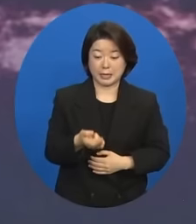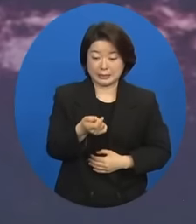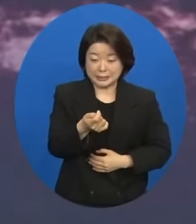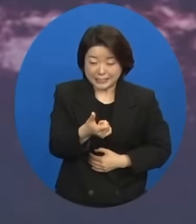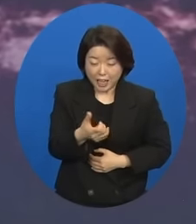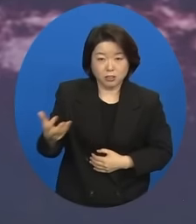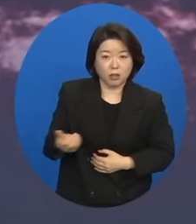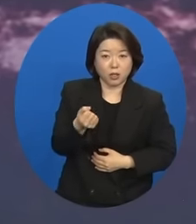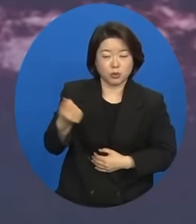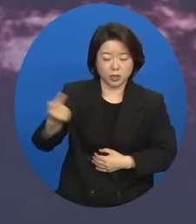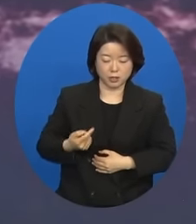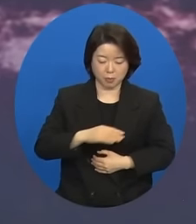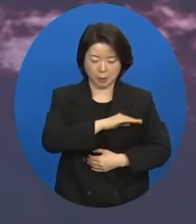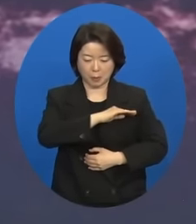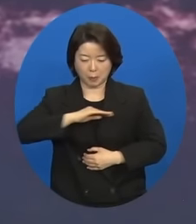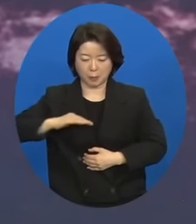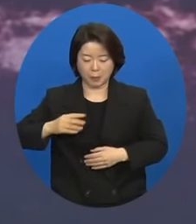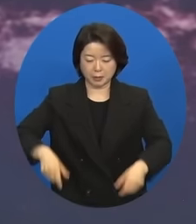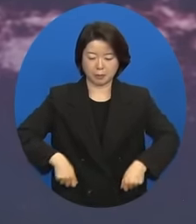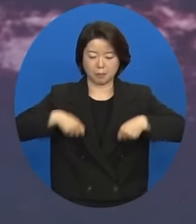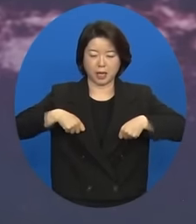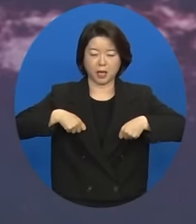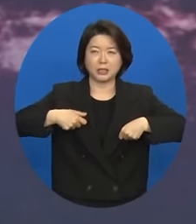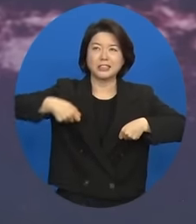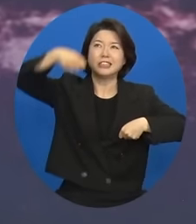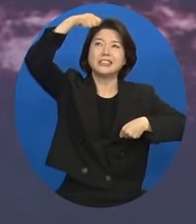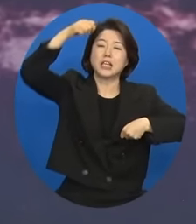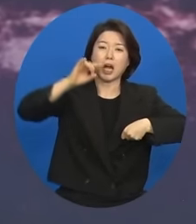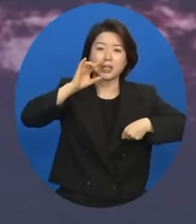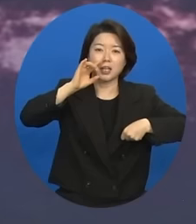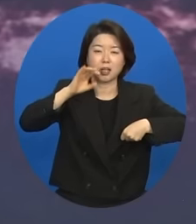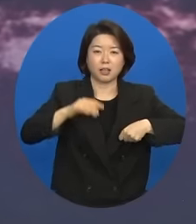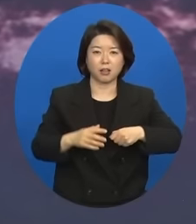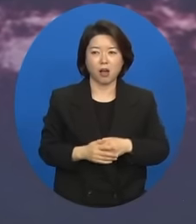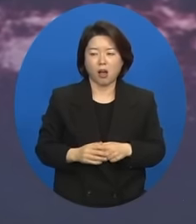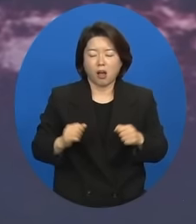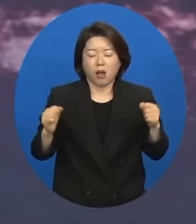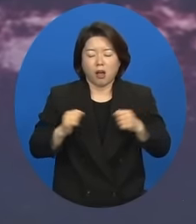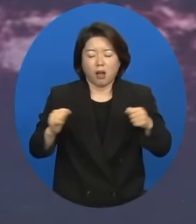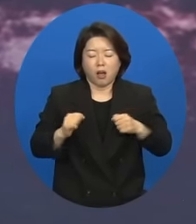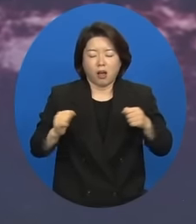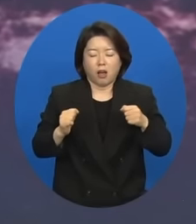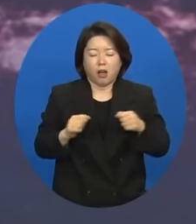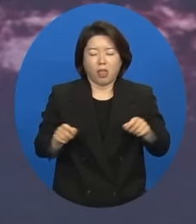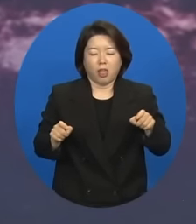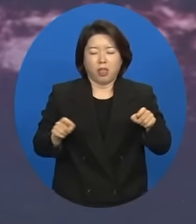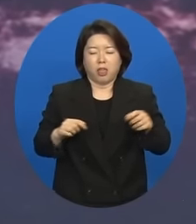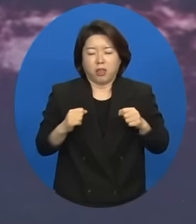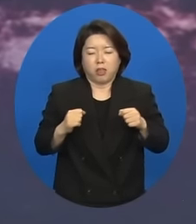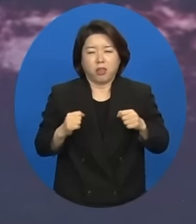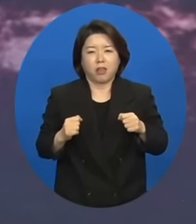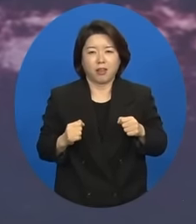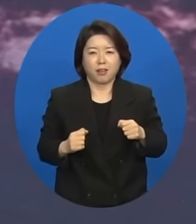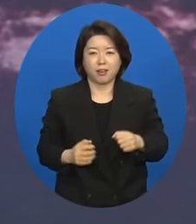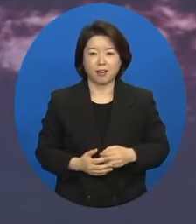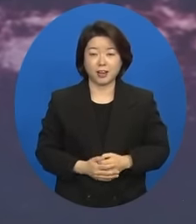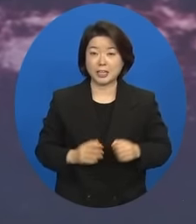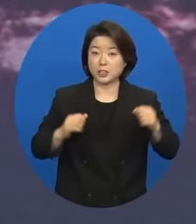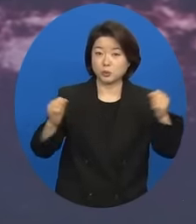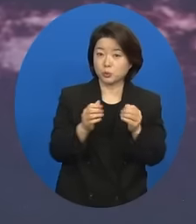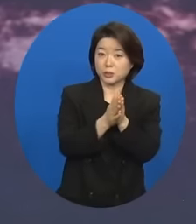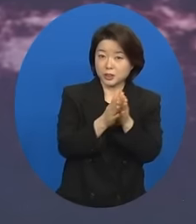때문에 몸까지 덮을 수 있는데 얼굴을 덮을 수 없으니까 여러분 추운 겁니다 벌벌 떨기 시작했어요 춥기